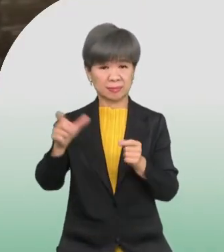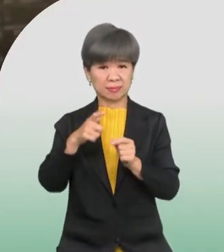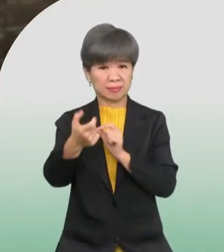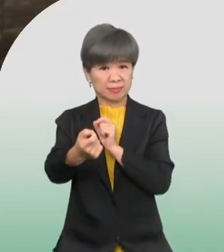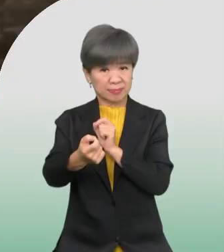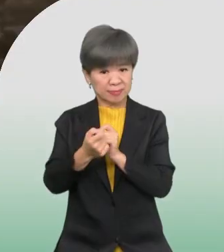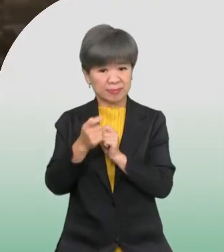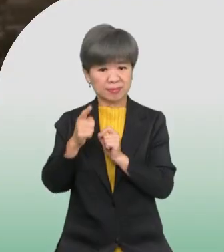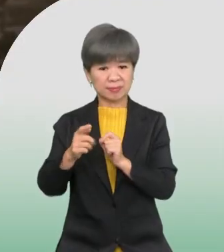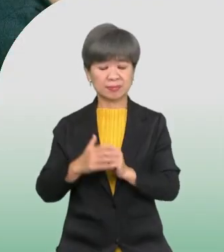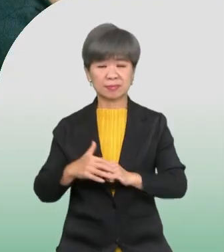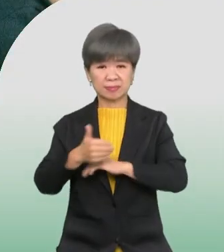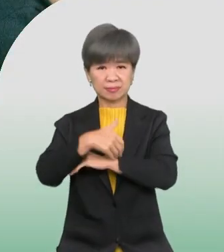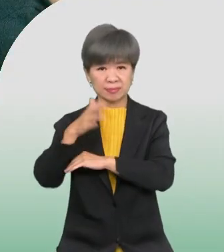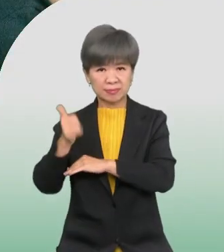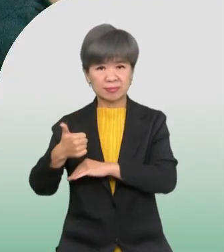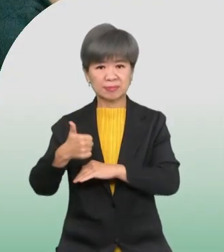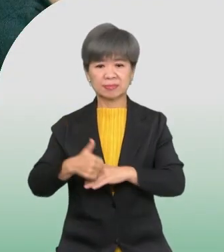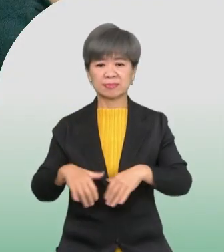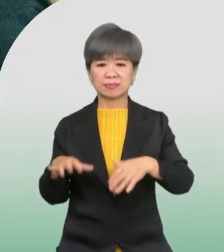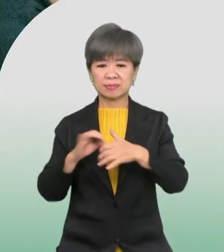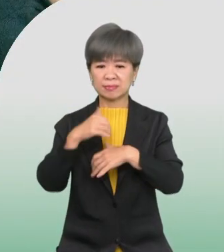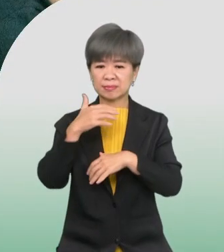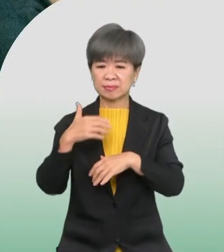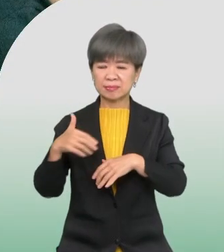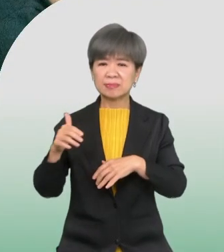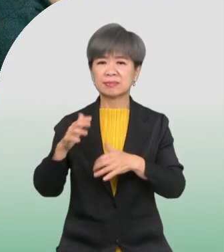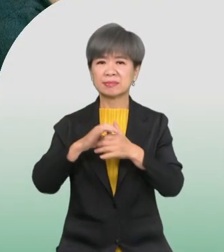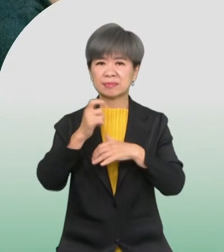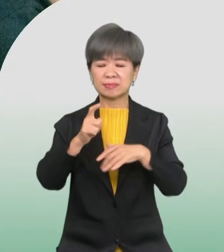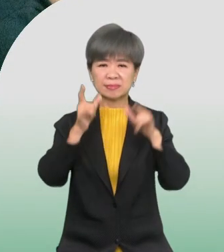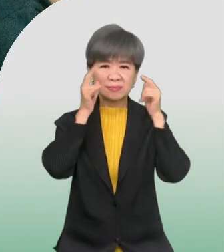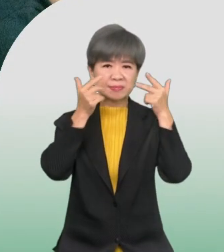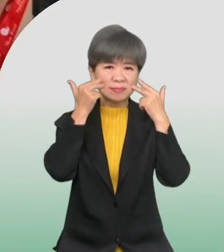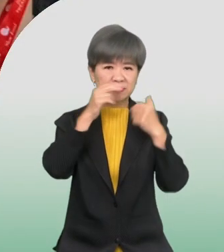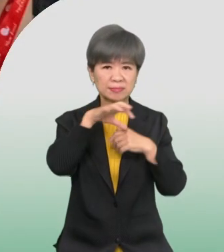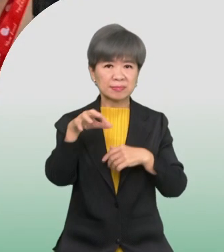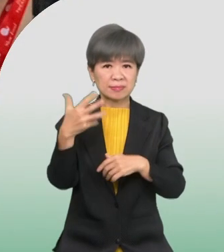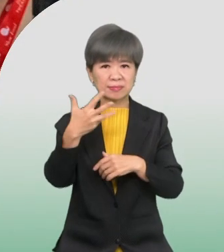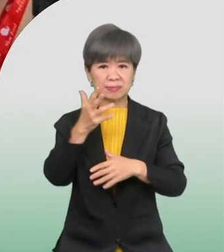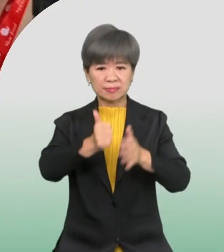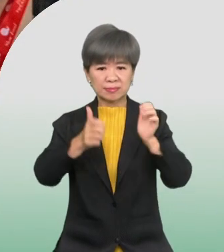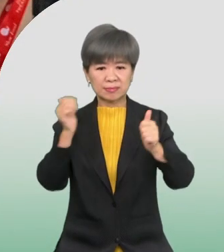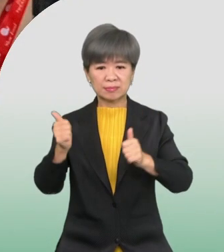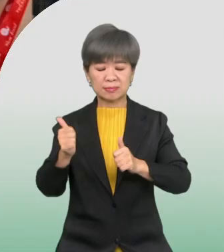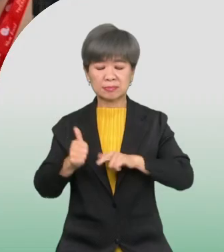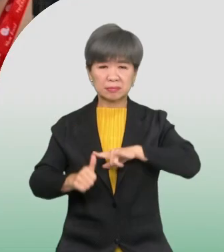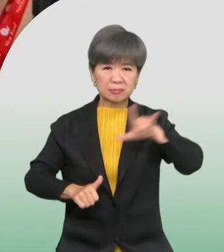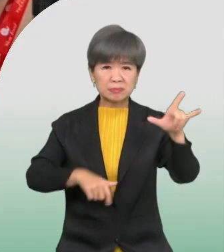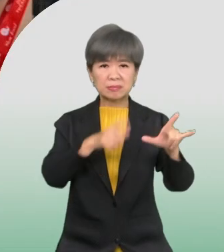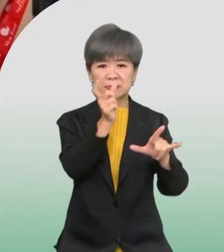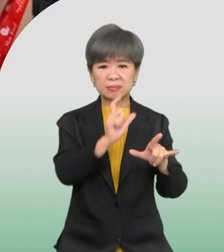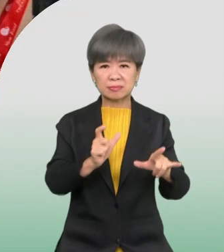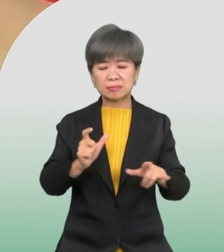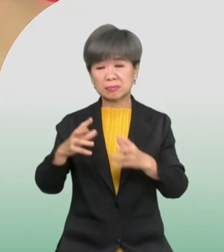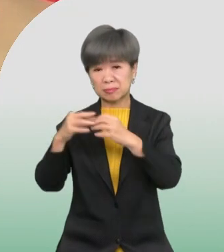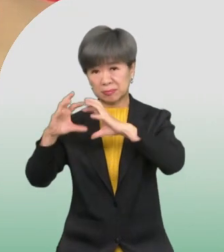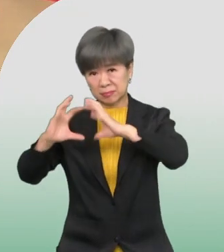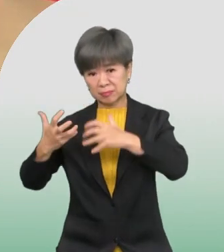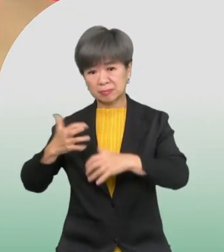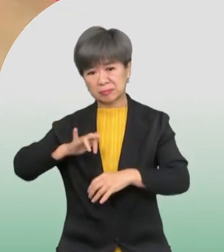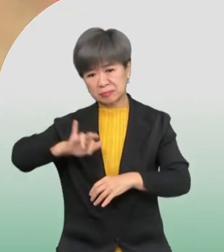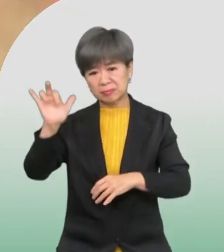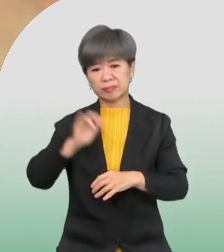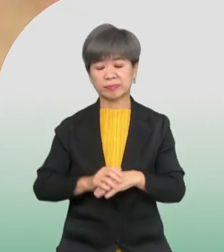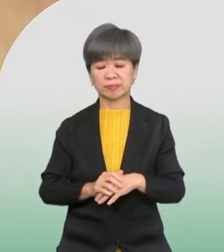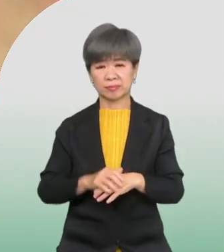不过包含建中同台东市关山镇、鹿角乡等八个乡镇市中，都拄好分别去意大利同佩鲁做功夫参访。参加